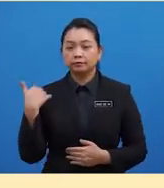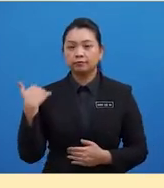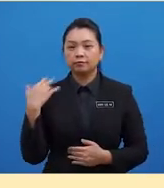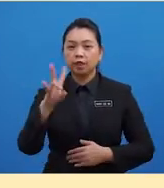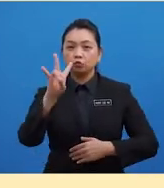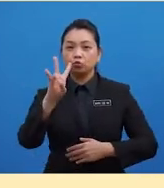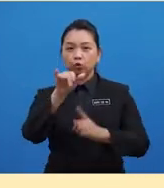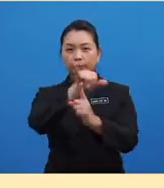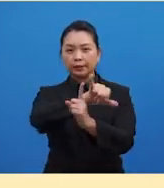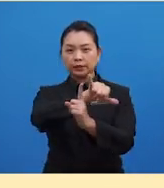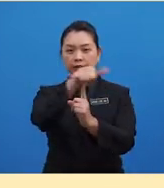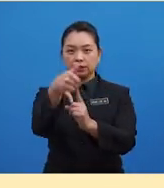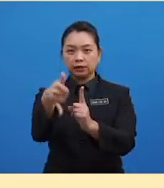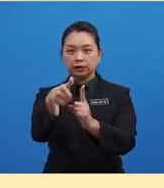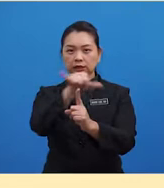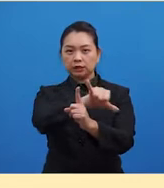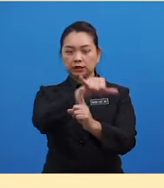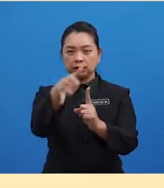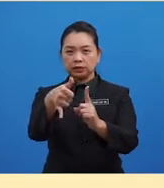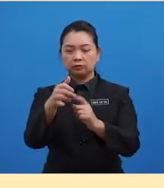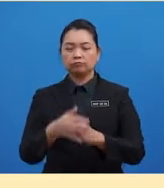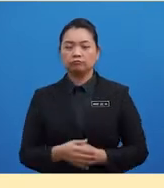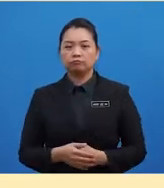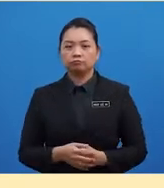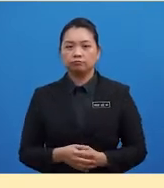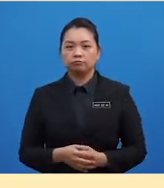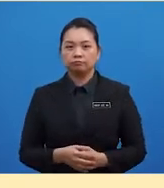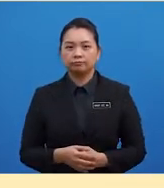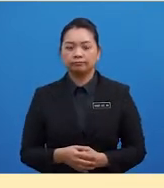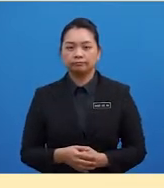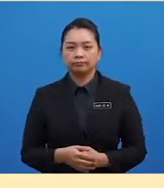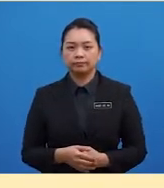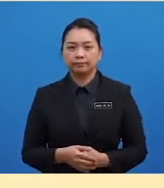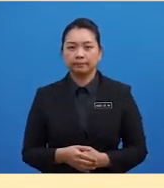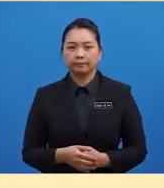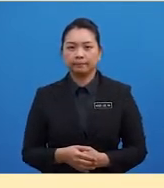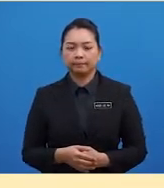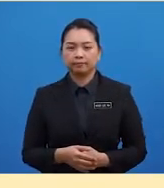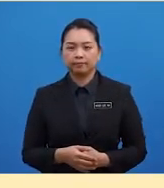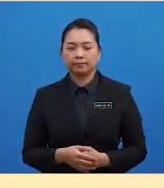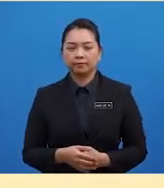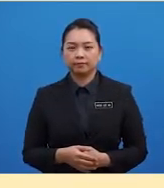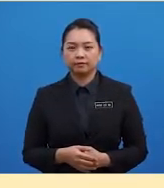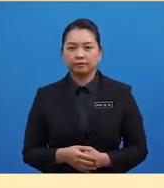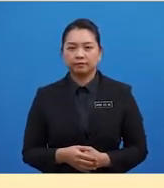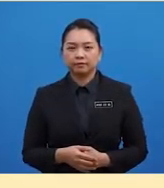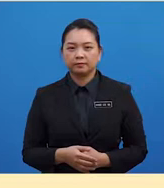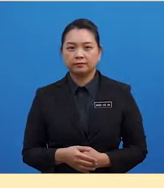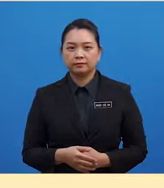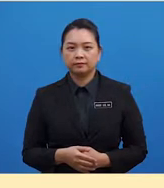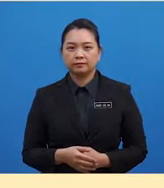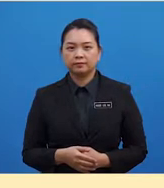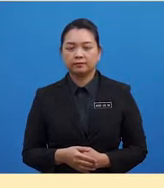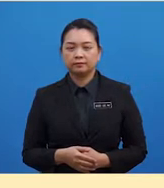mempunyai sebanyak 7 paksi simetri seperti dipaparkan sebelah cikgu. Poligon yang terakhir